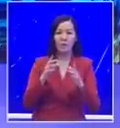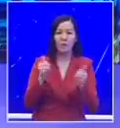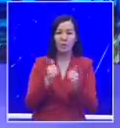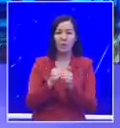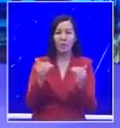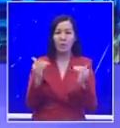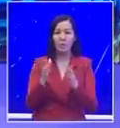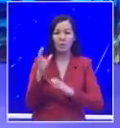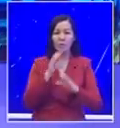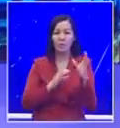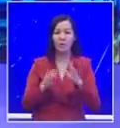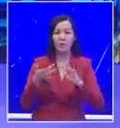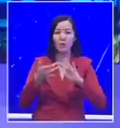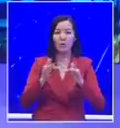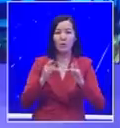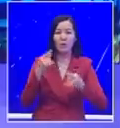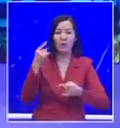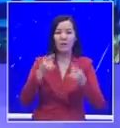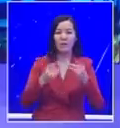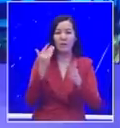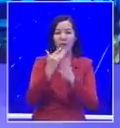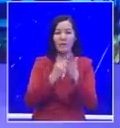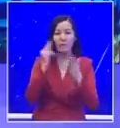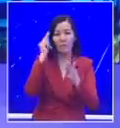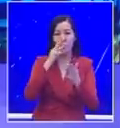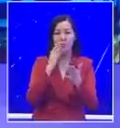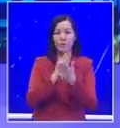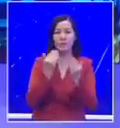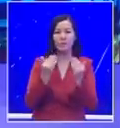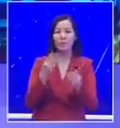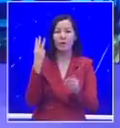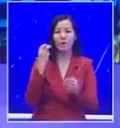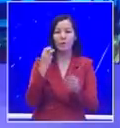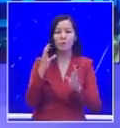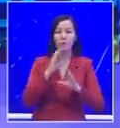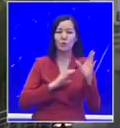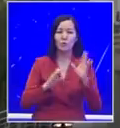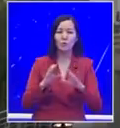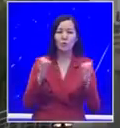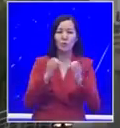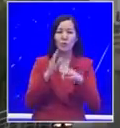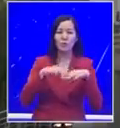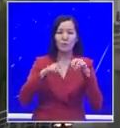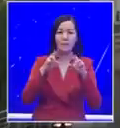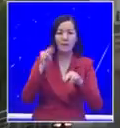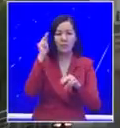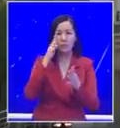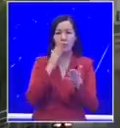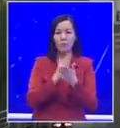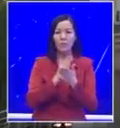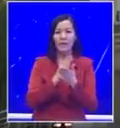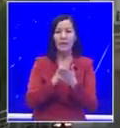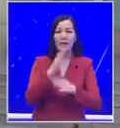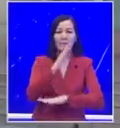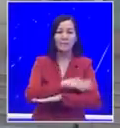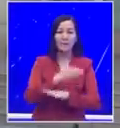жанынан құрылған колледж студенттері де онлайн бағдарламасымен білім алып жатыр. Бұнда 300 шәкірт 10 түрлі мамандық бойынша оқытылуда. Оларға